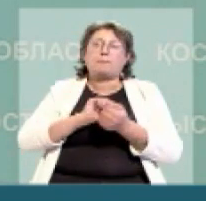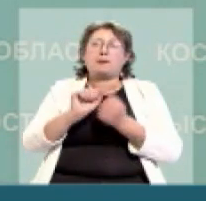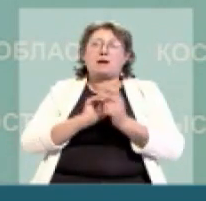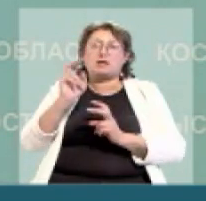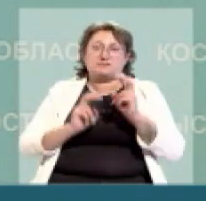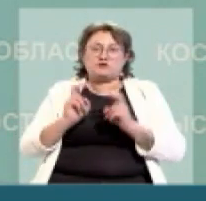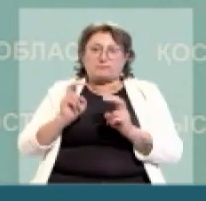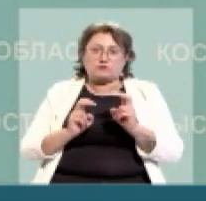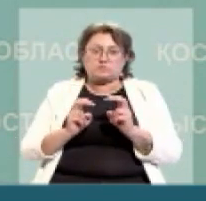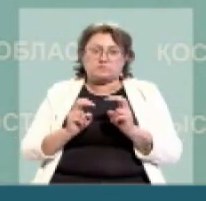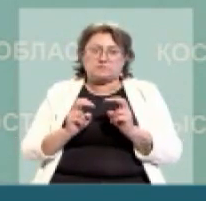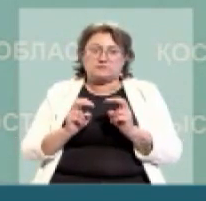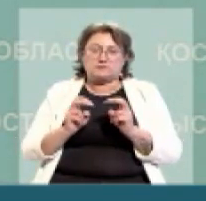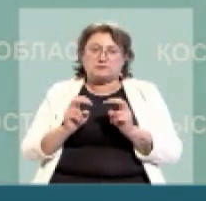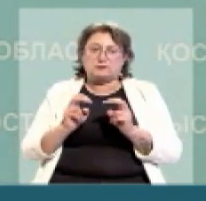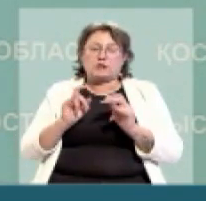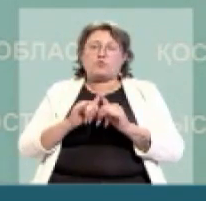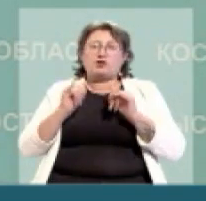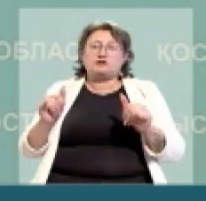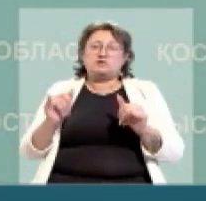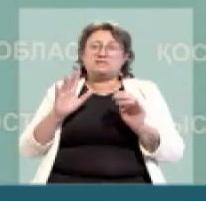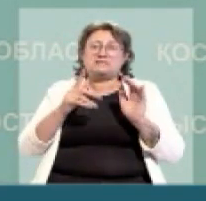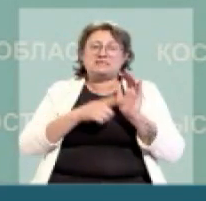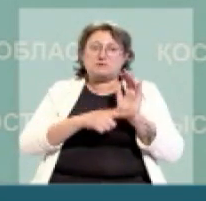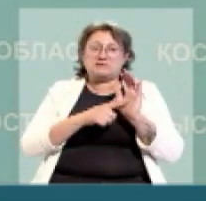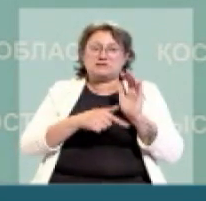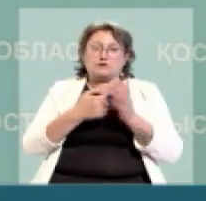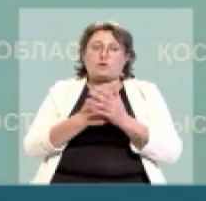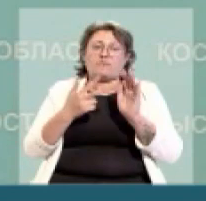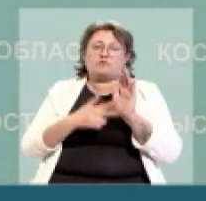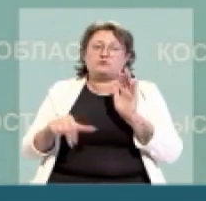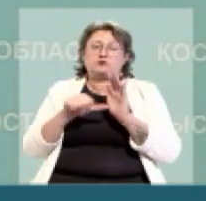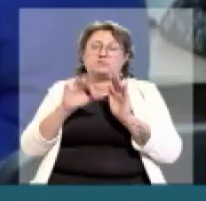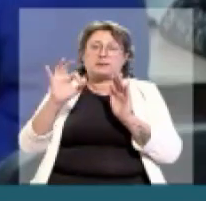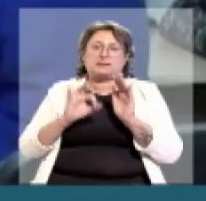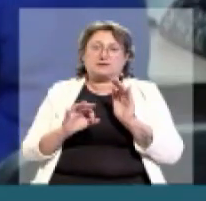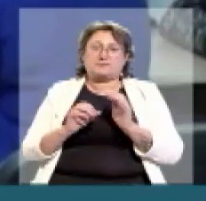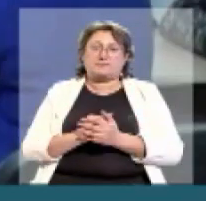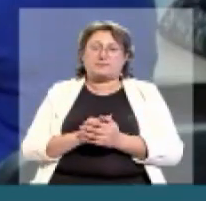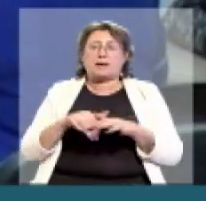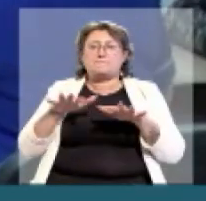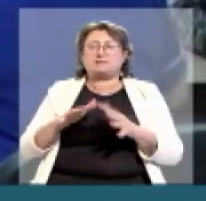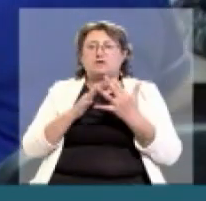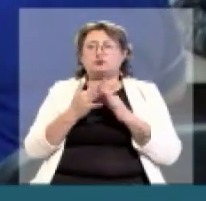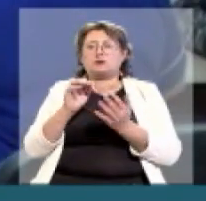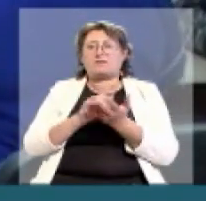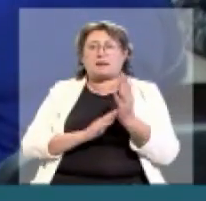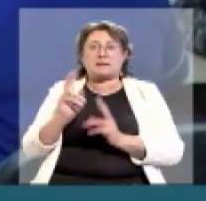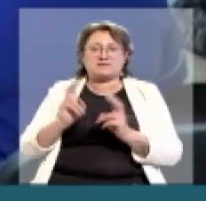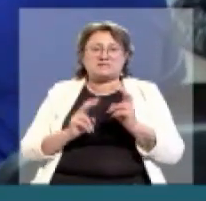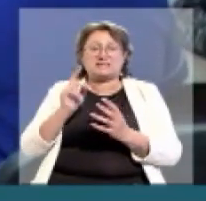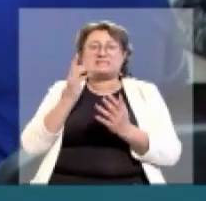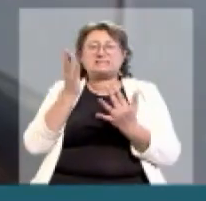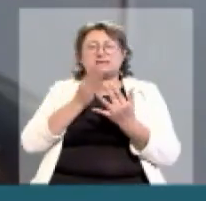перерабатывающих заводов. Увеличим с 70 до 86%. Местные